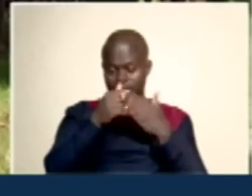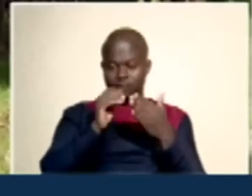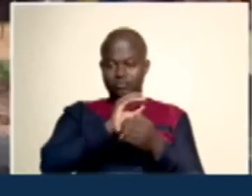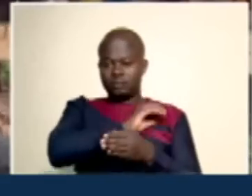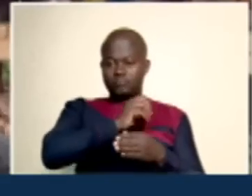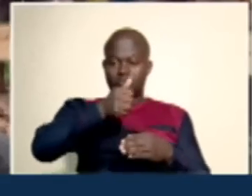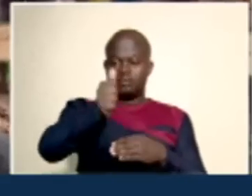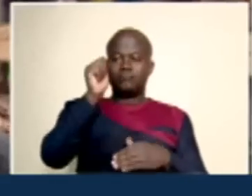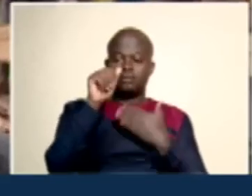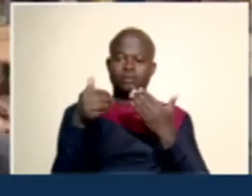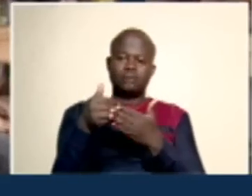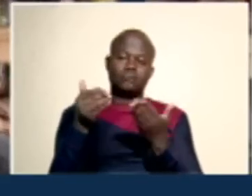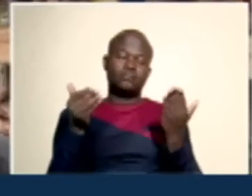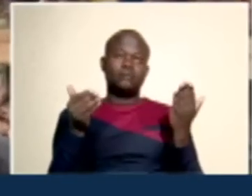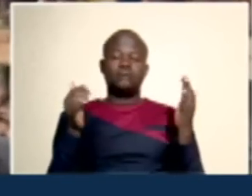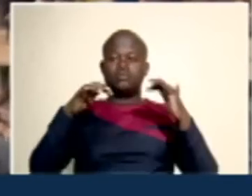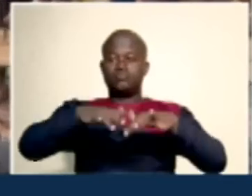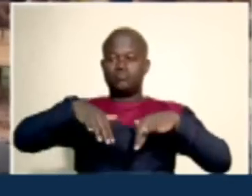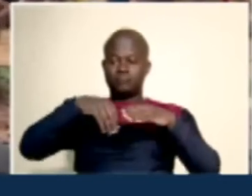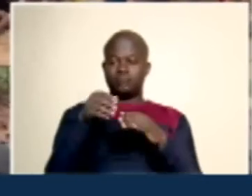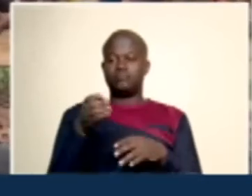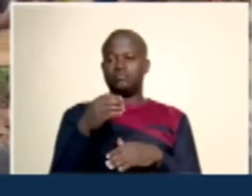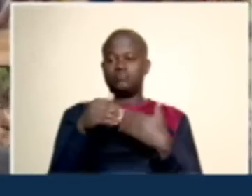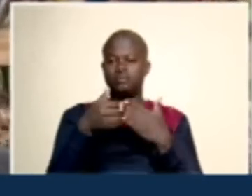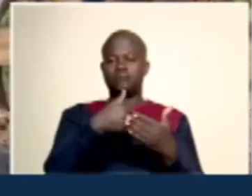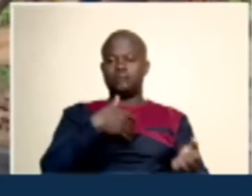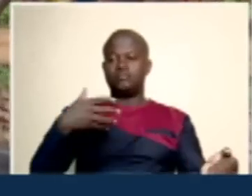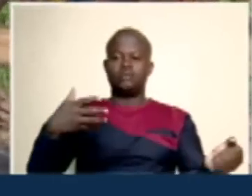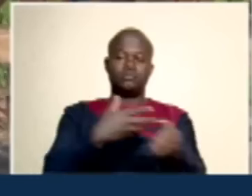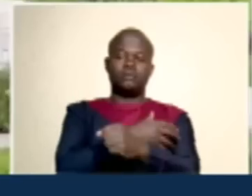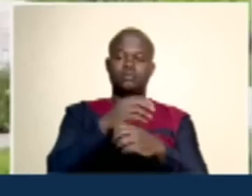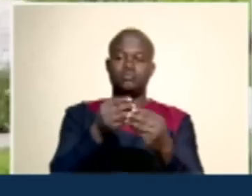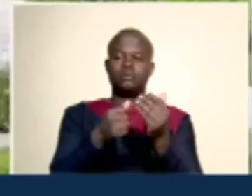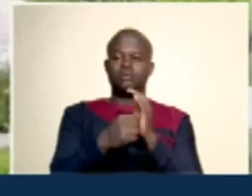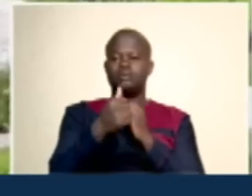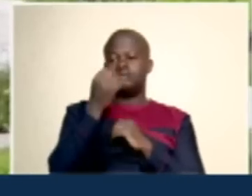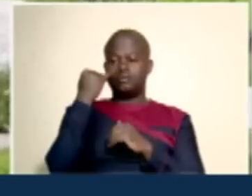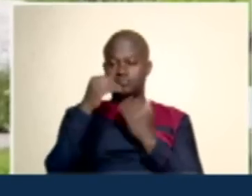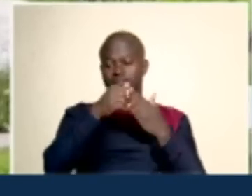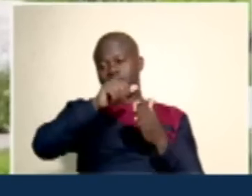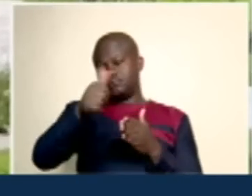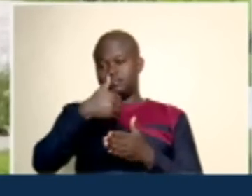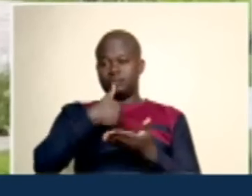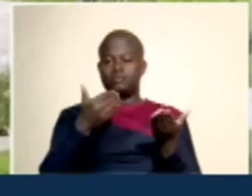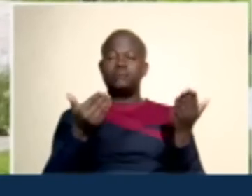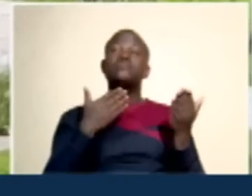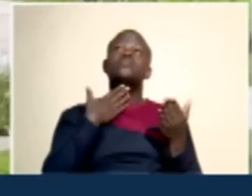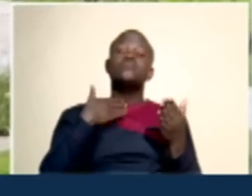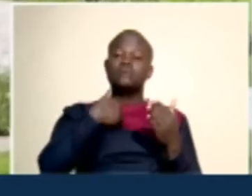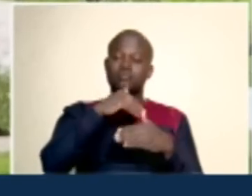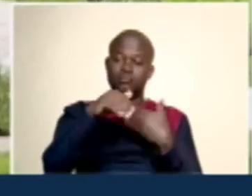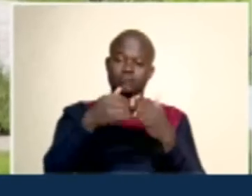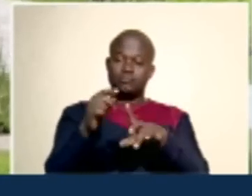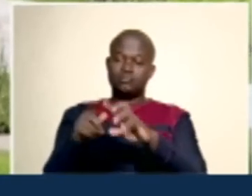komite yabo n'inteko rusange ya koperative bafite ubushobozi bwo kuba bakemura ibyo bibazo nimba ari ibindi bafite ibyifuzo bafite